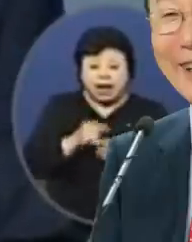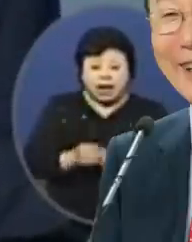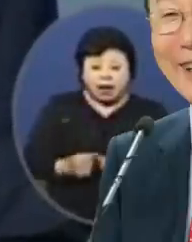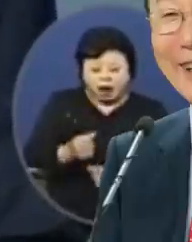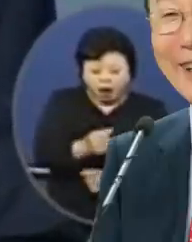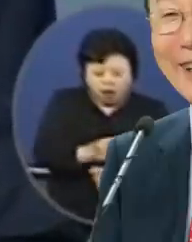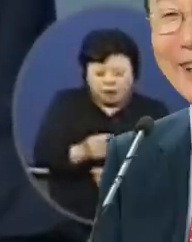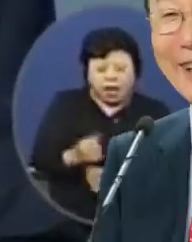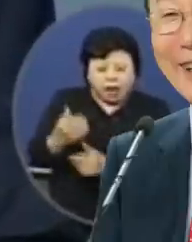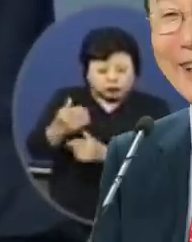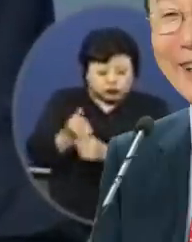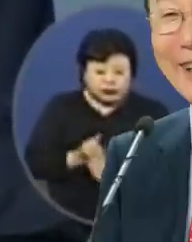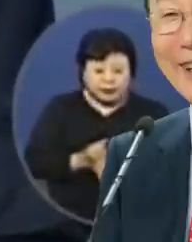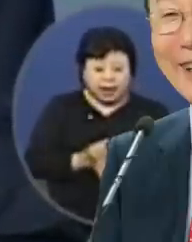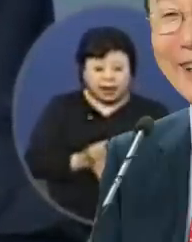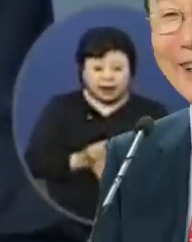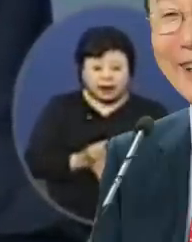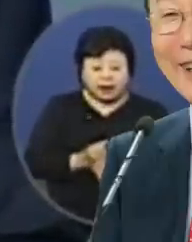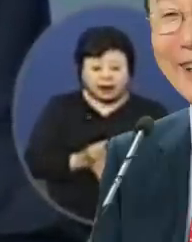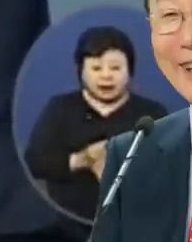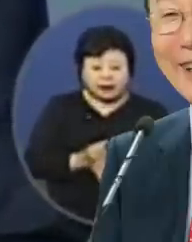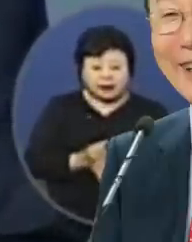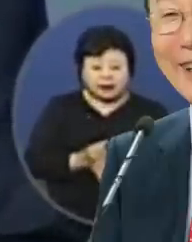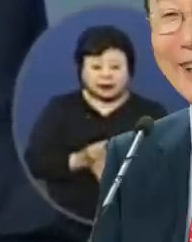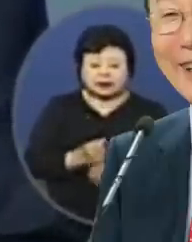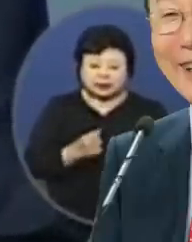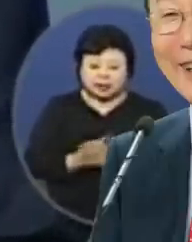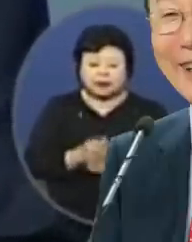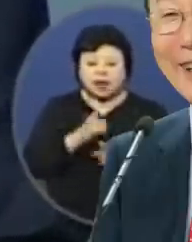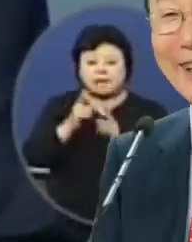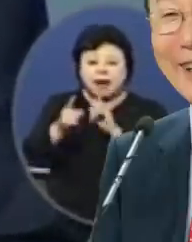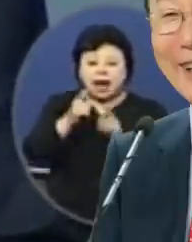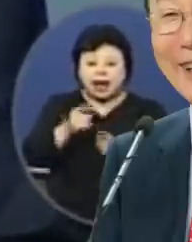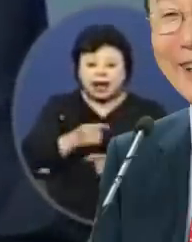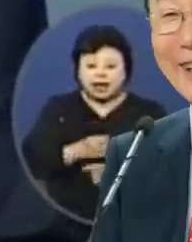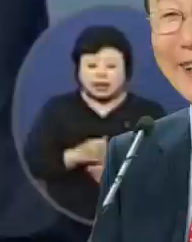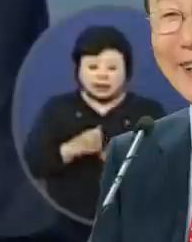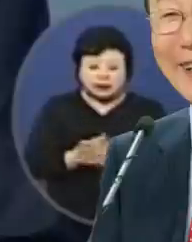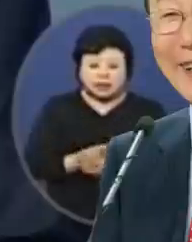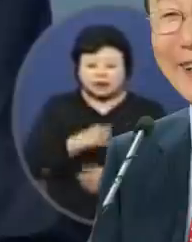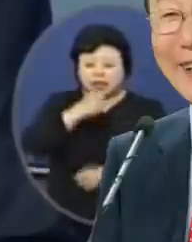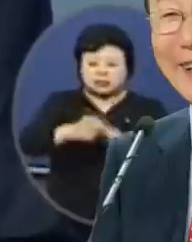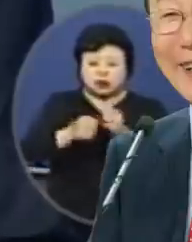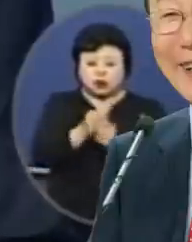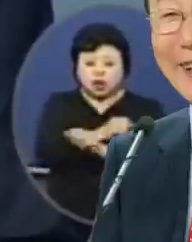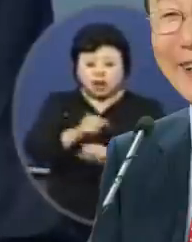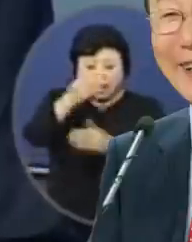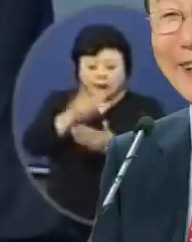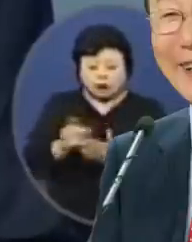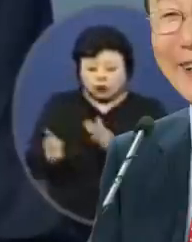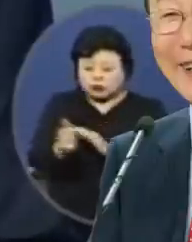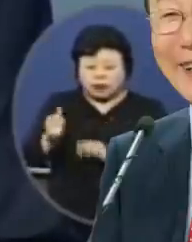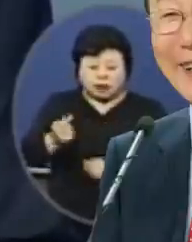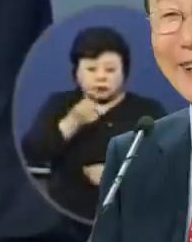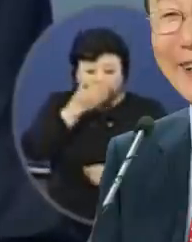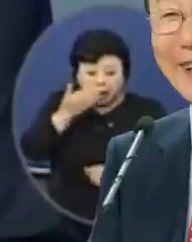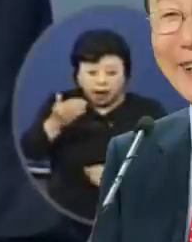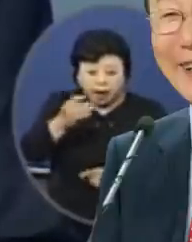얽어매고 붙잡는다는 것입니다. 그러므로 말로서 우리가 자유와 해방을 얻고 희망을 가질 수